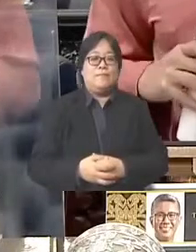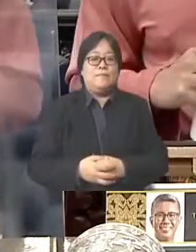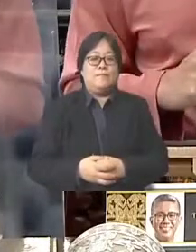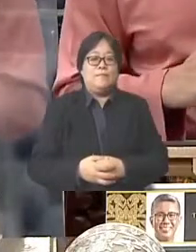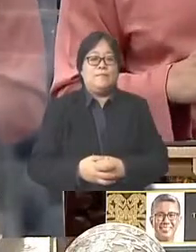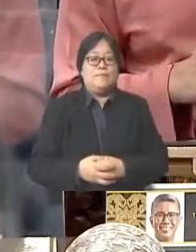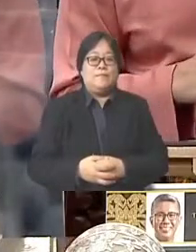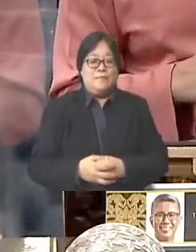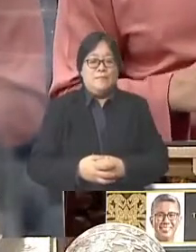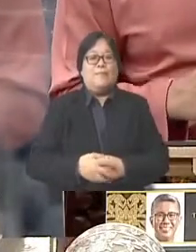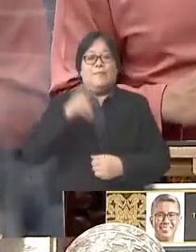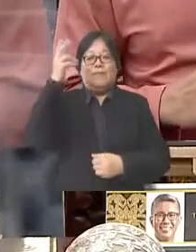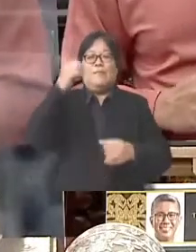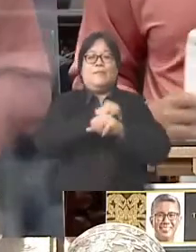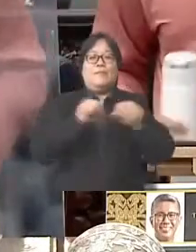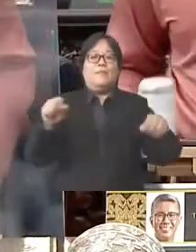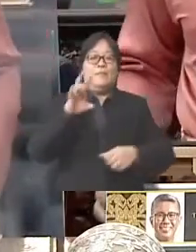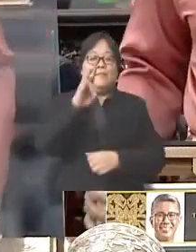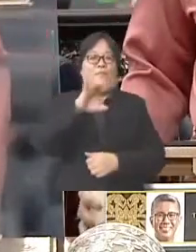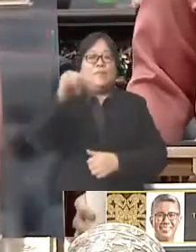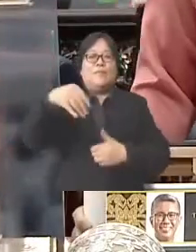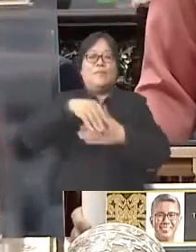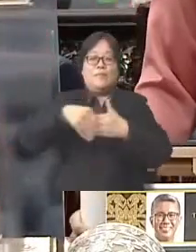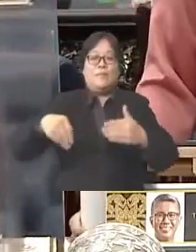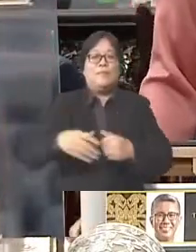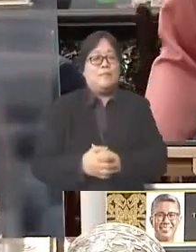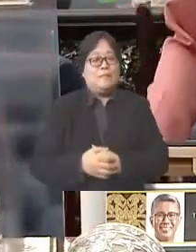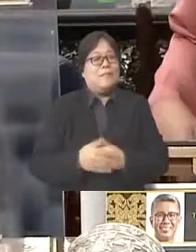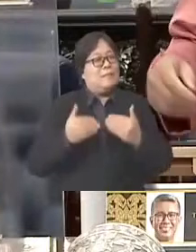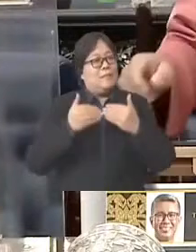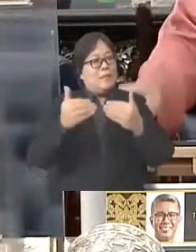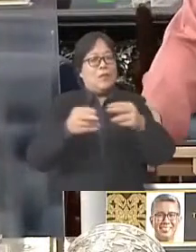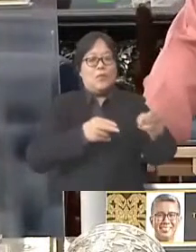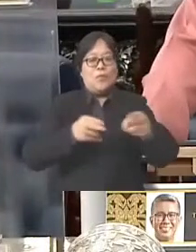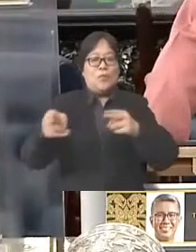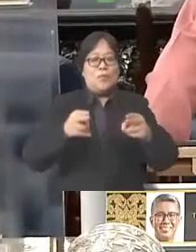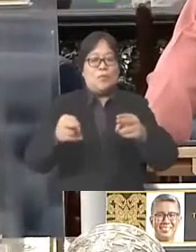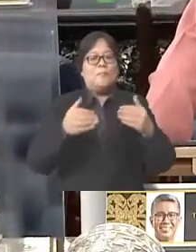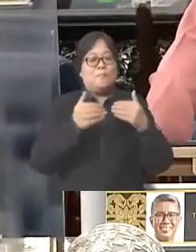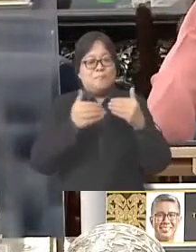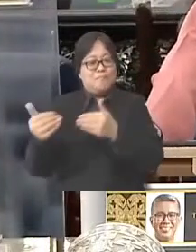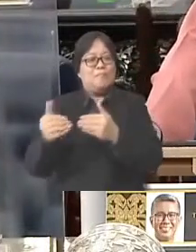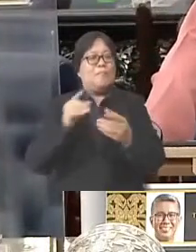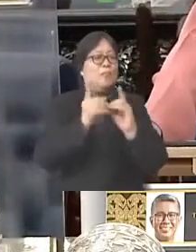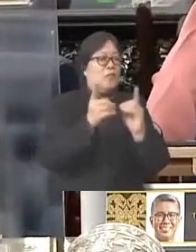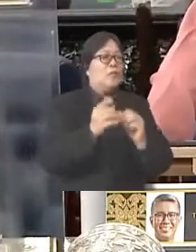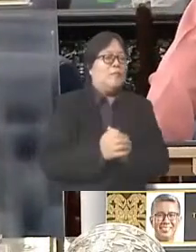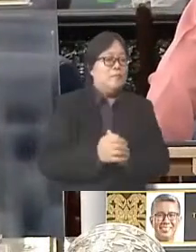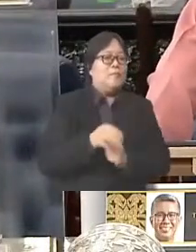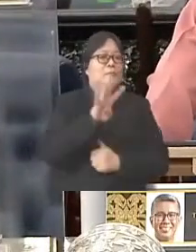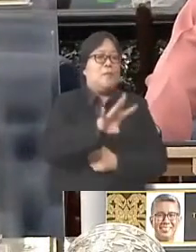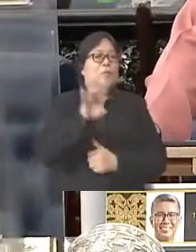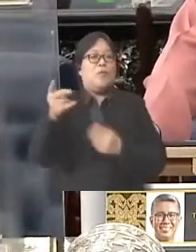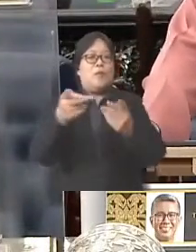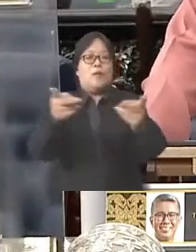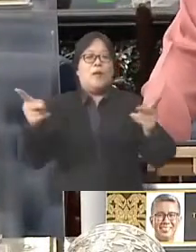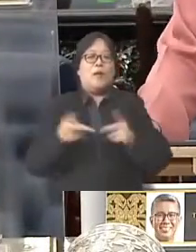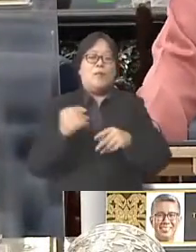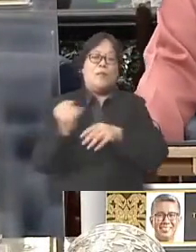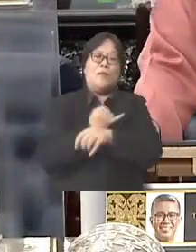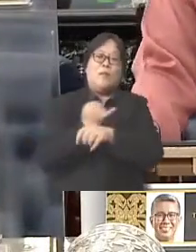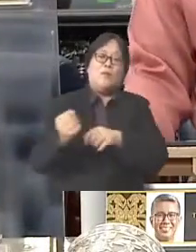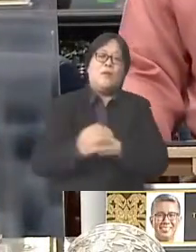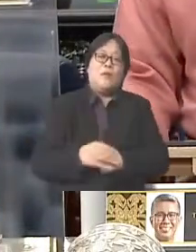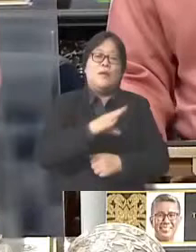Subhanallah tes Kajang jadikan 700000000 Ringgit untuk meneruskan usul ketersambungan digital di 40 7 kawasan